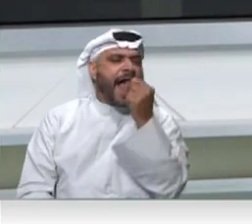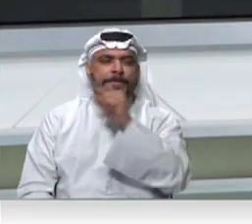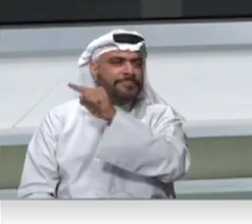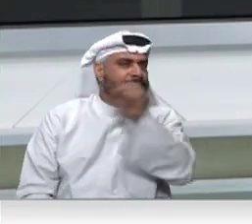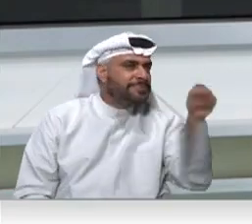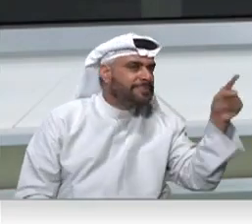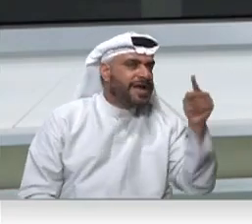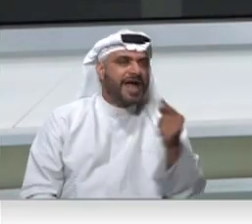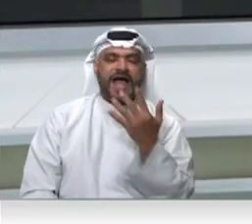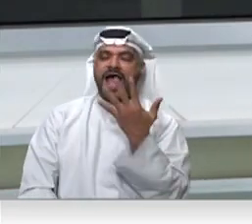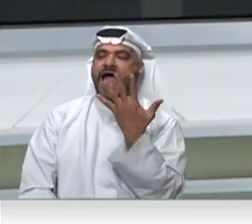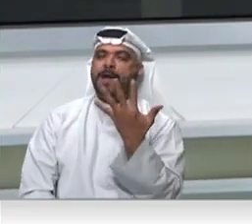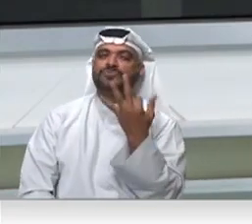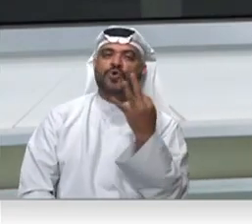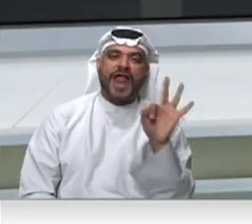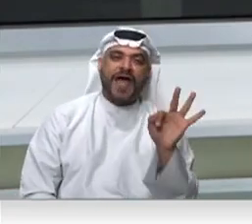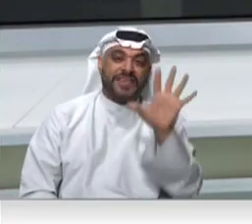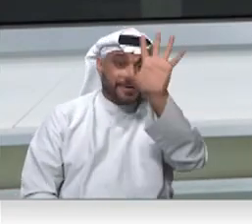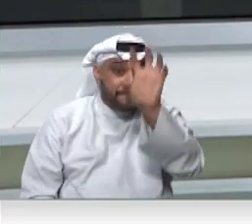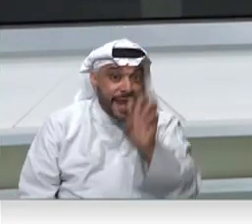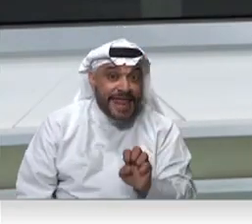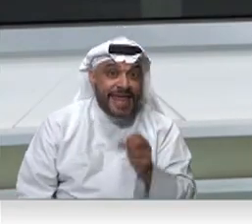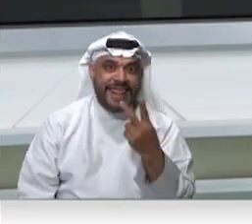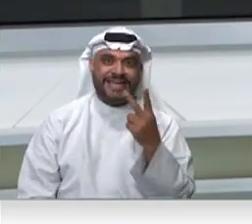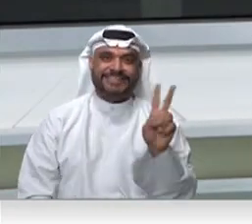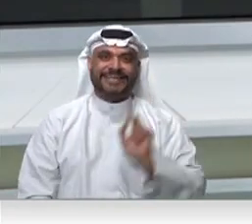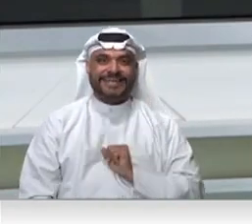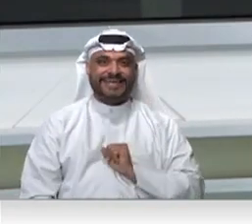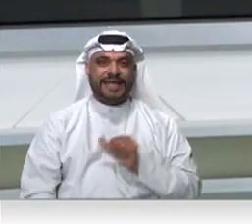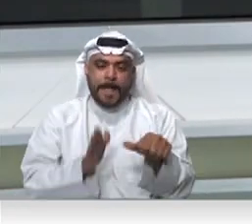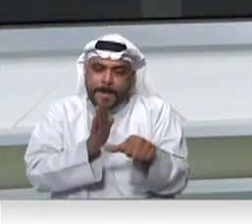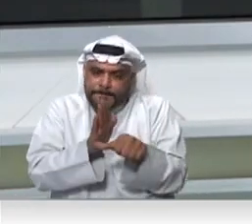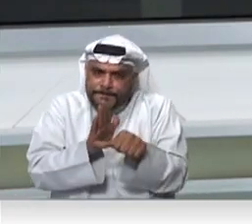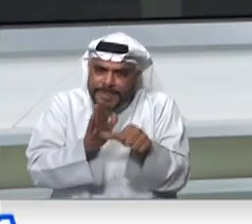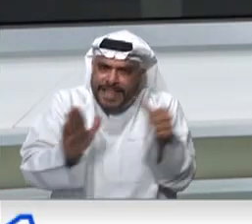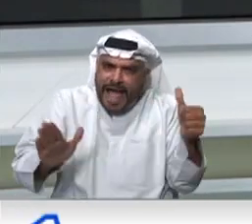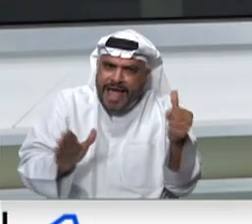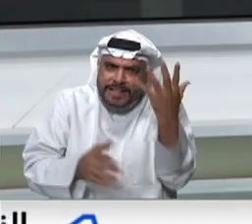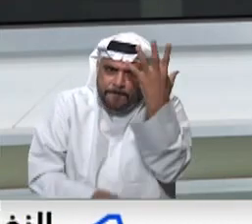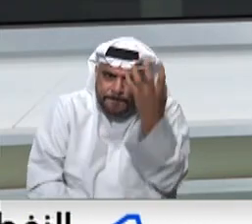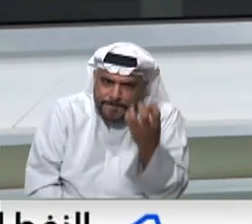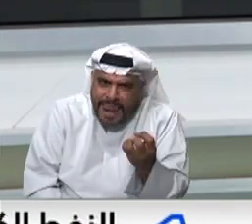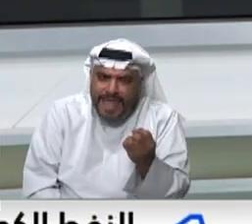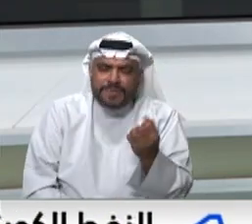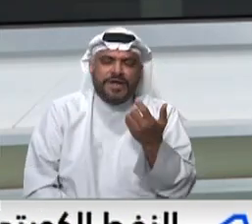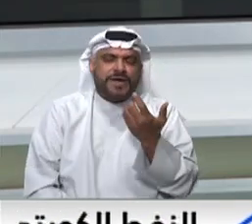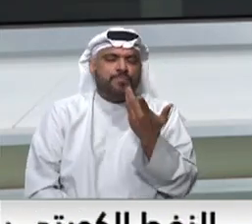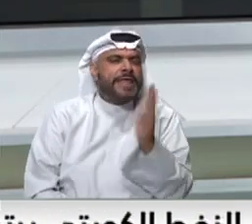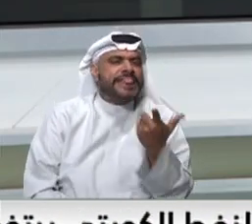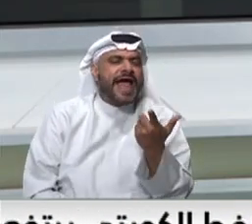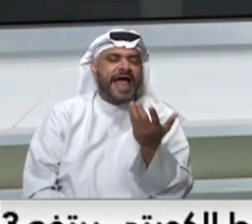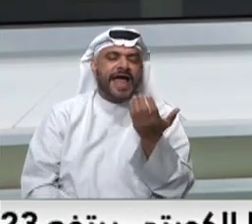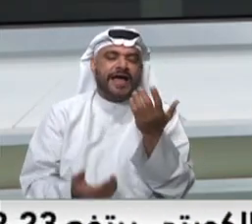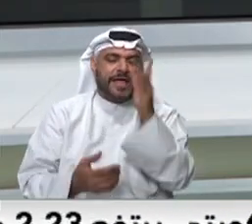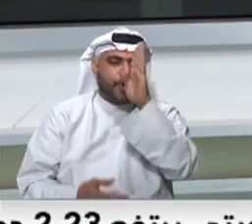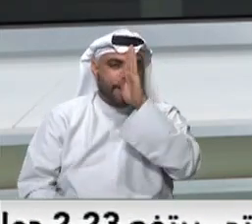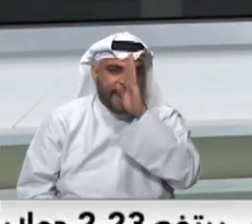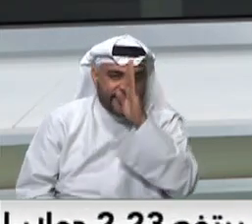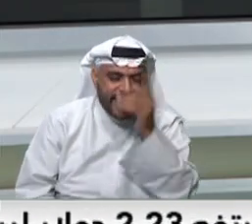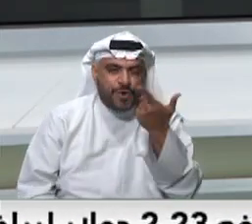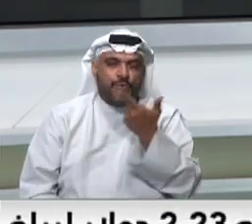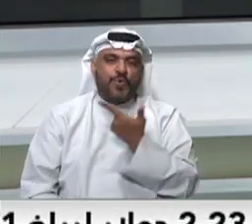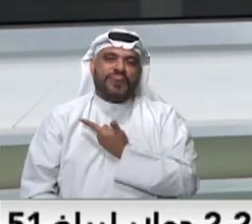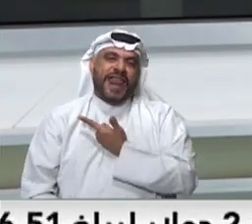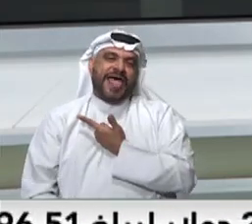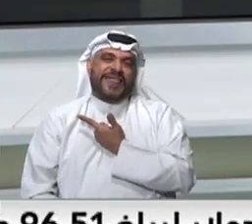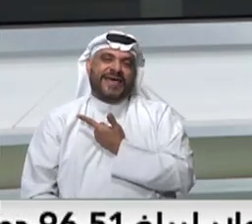الصغرى 25 درجة مئوية. ابتداء من مساء يوم الاثنين وفجر يوم الثلاثاء تتحول الرياح للرياح الجنوبية